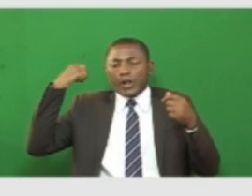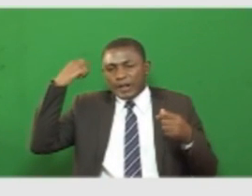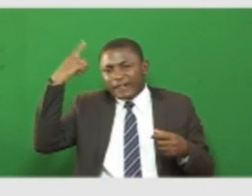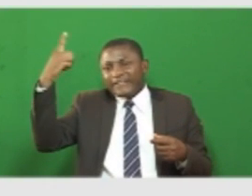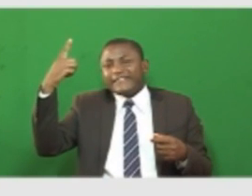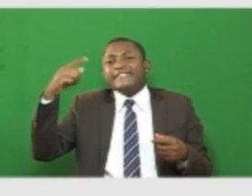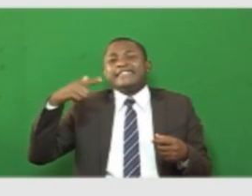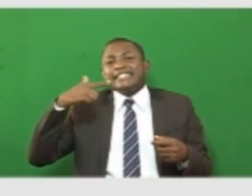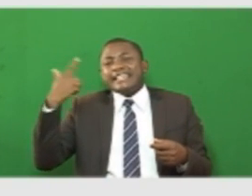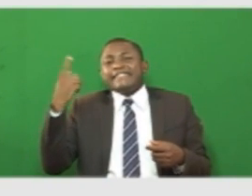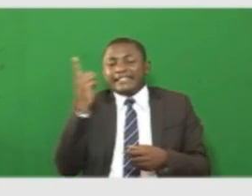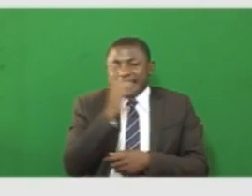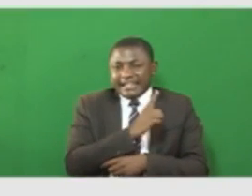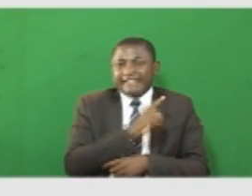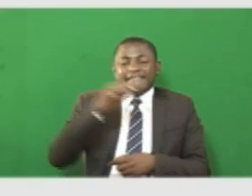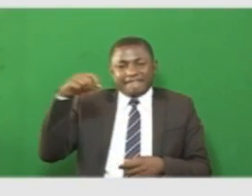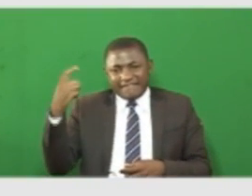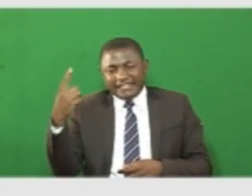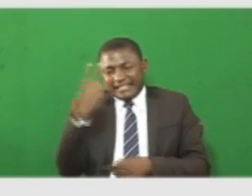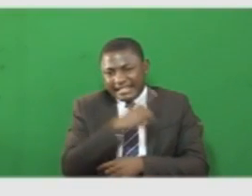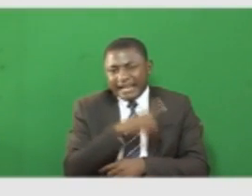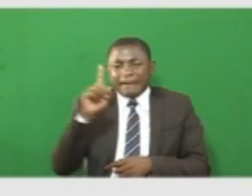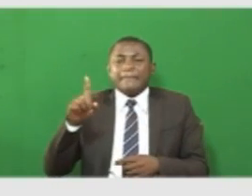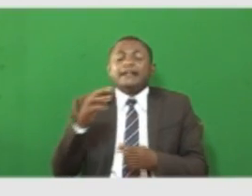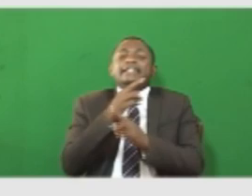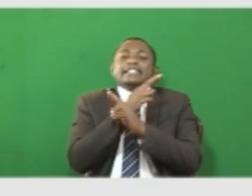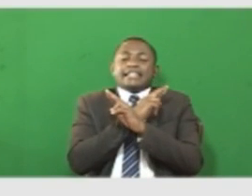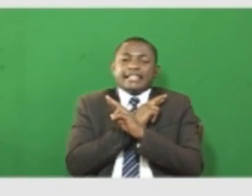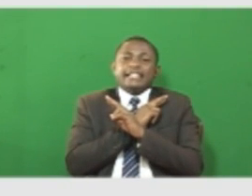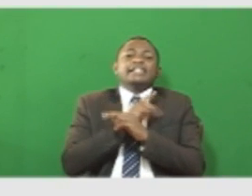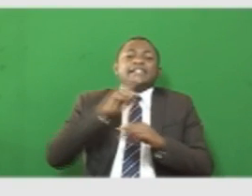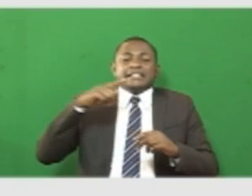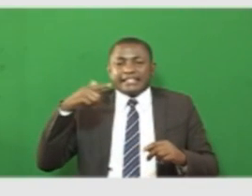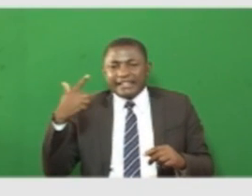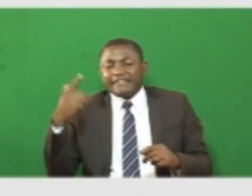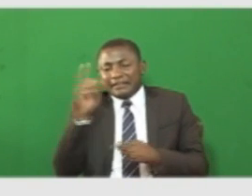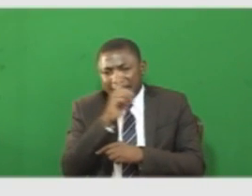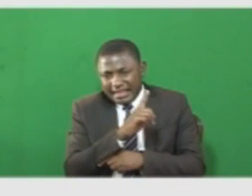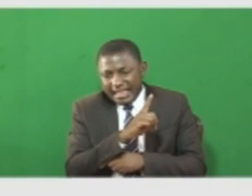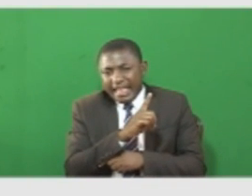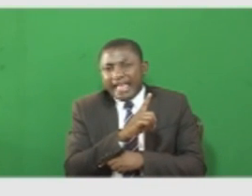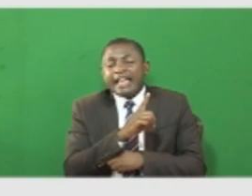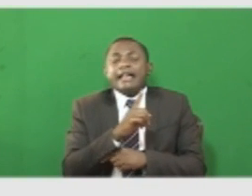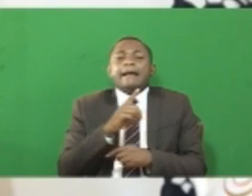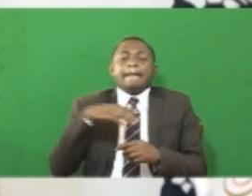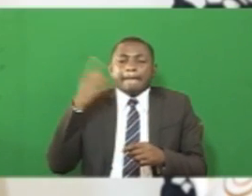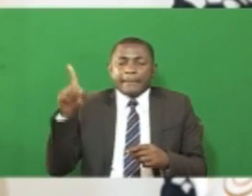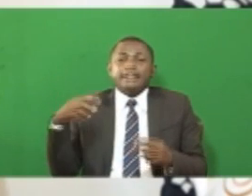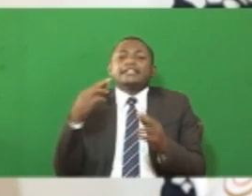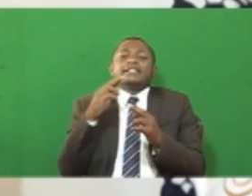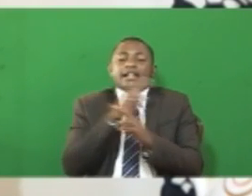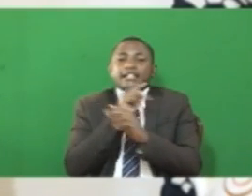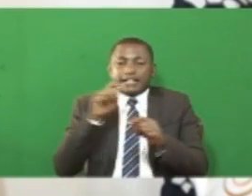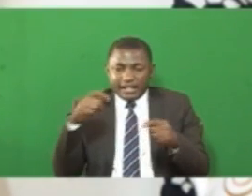zuva rokutanga rinofanira kuva rokuzorora kwazvo, nezuva rerusere rinofanira kuva zuva rokuzorora kwazvo. Right.